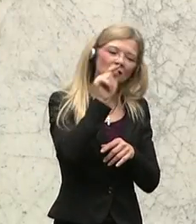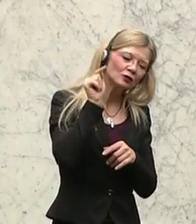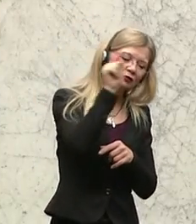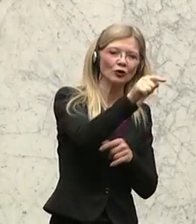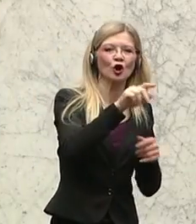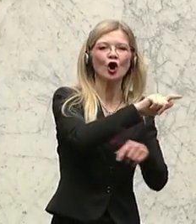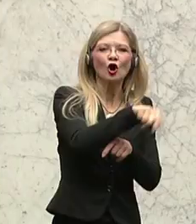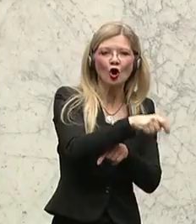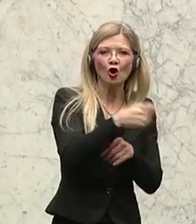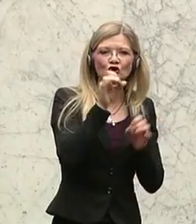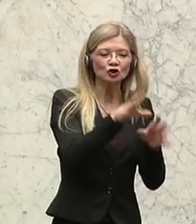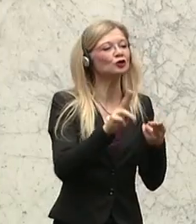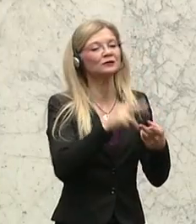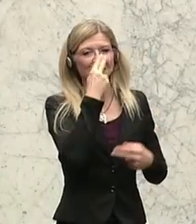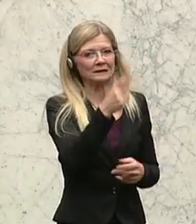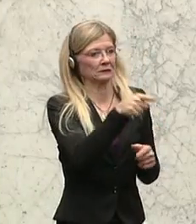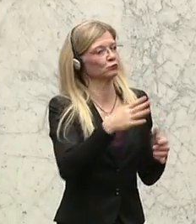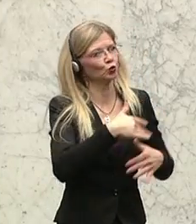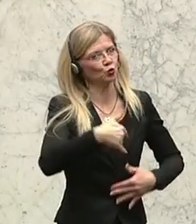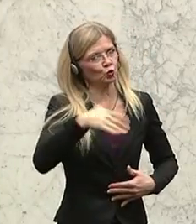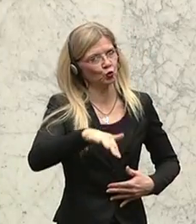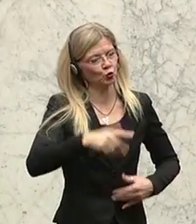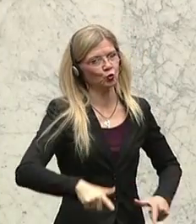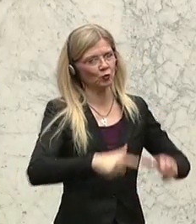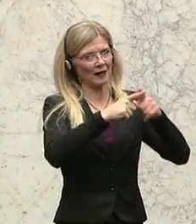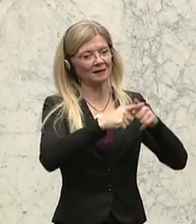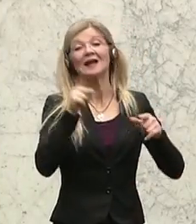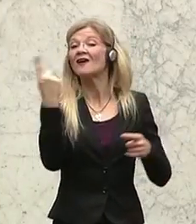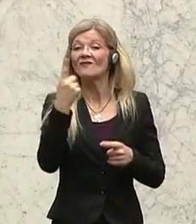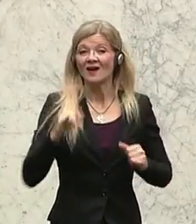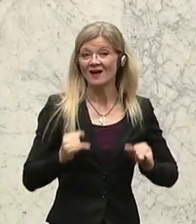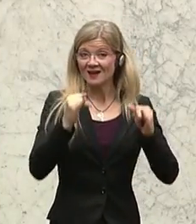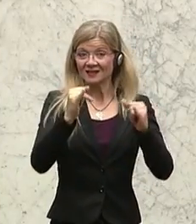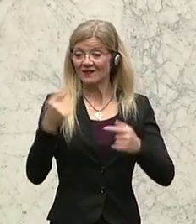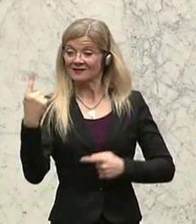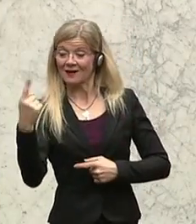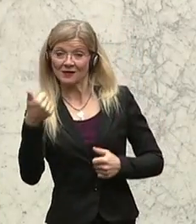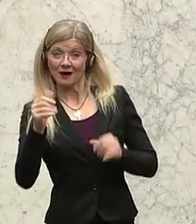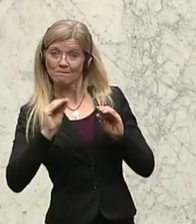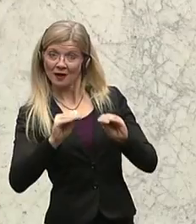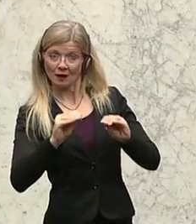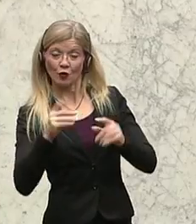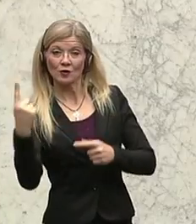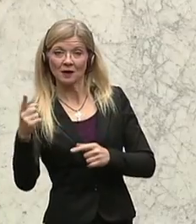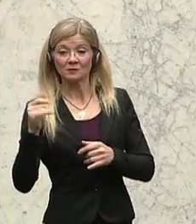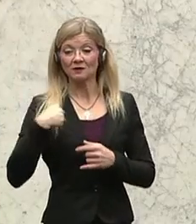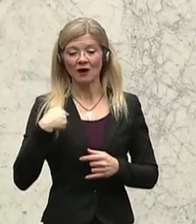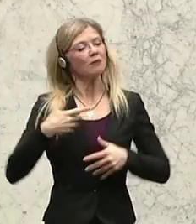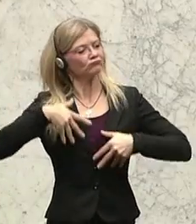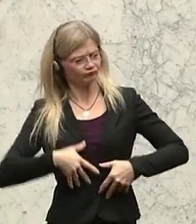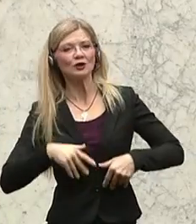Da ist die Initiative von einem einzelnen Pädagogen ausgegangen, der sich auskannte und der seine Kollegen angesteckt hat damit. Und sie haben sich gerne